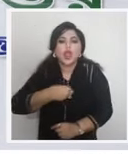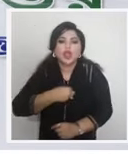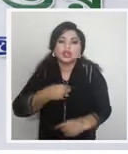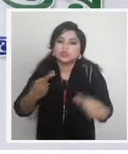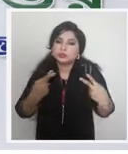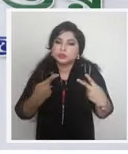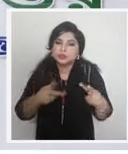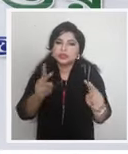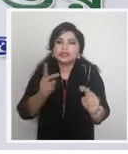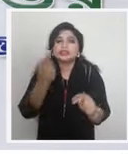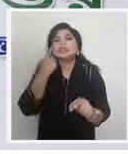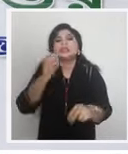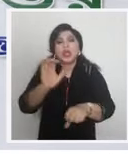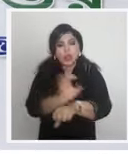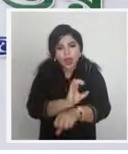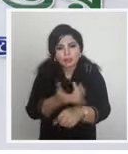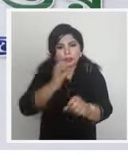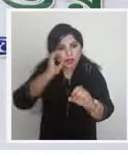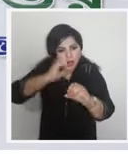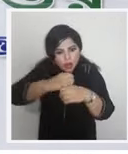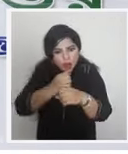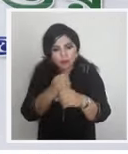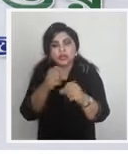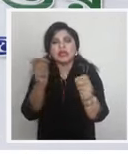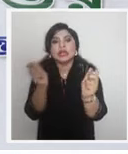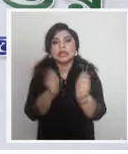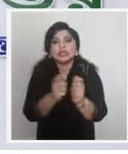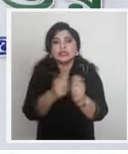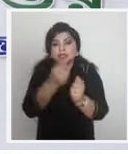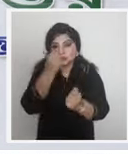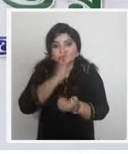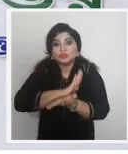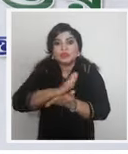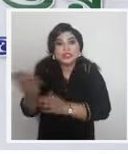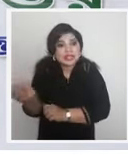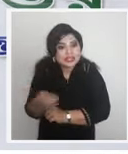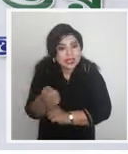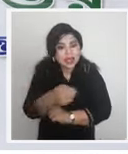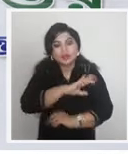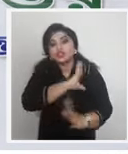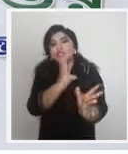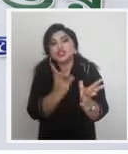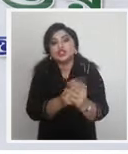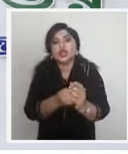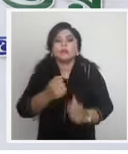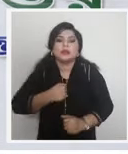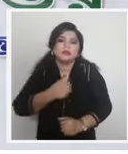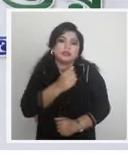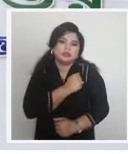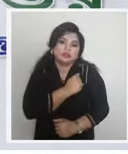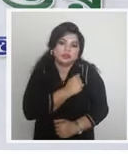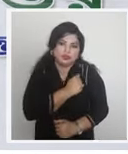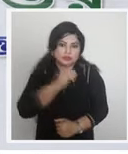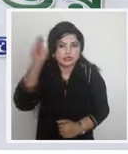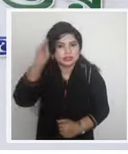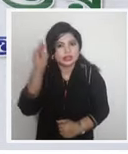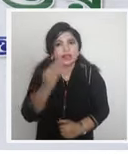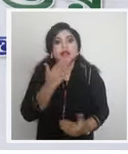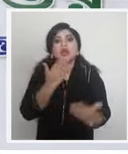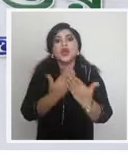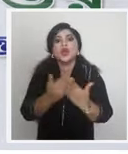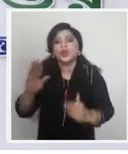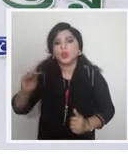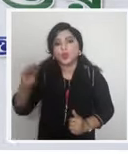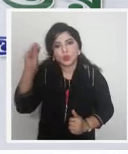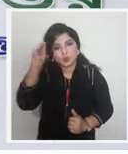স্বাস্থ্যকর্মী দিবারাত্রি কাজ করে যাচ্ছেন, নার্স, টেকনোলজিস্ট, পরিসংখ্যানবিদ,